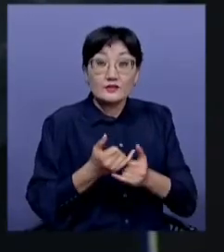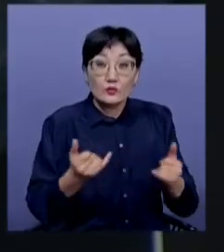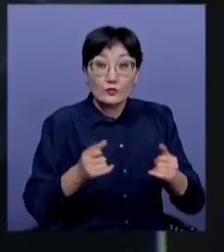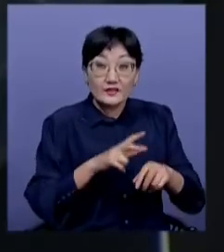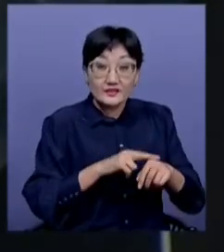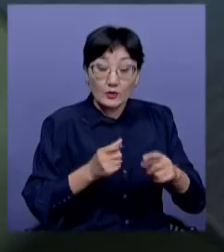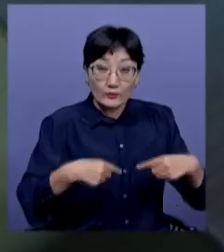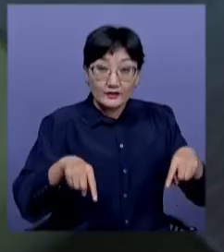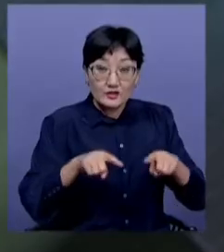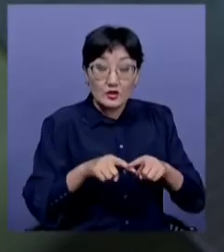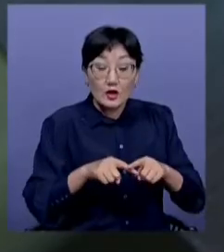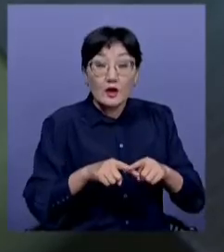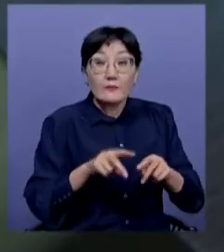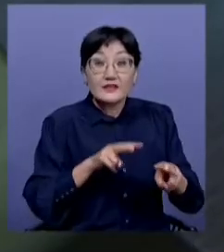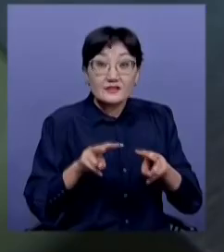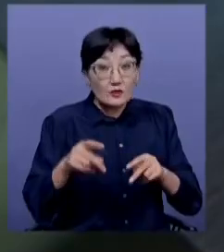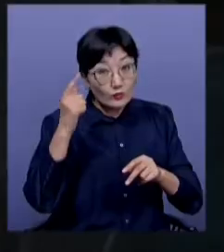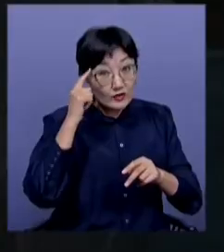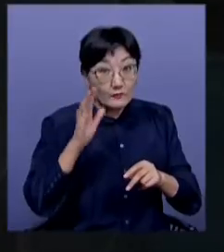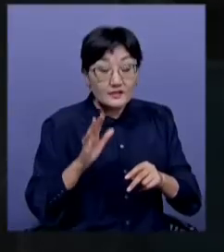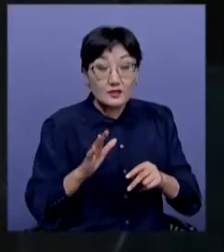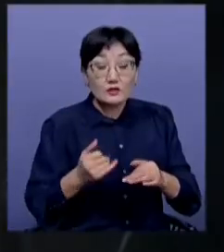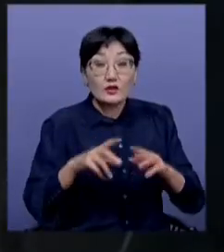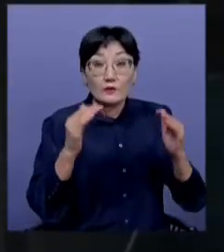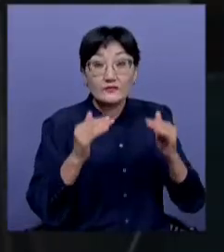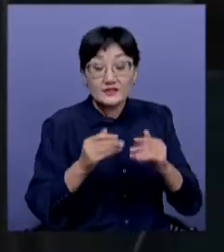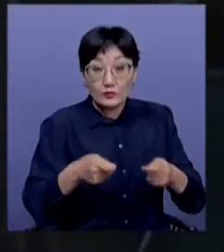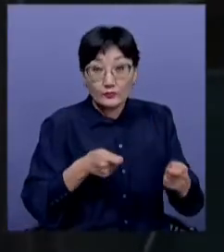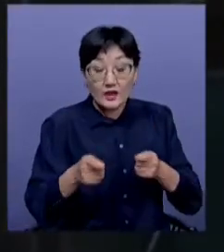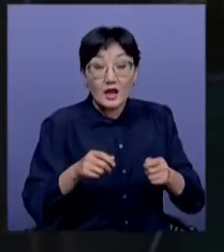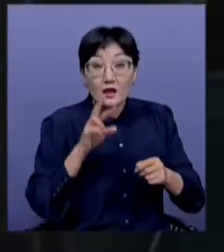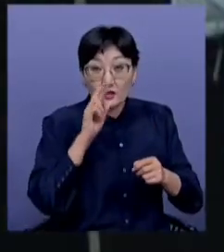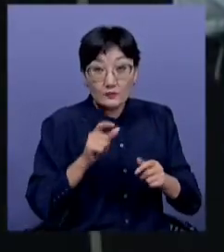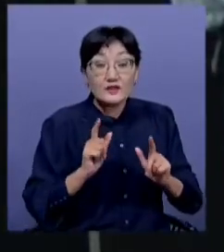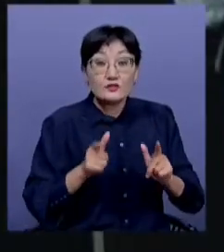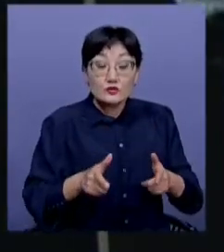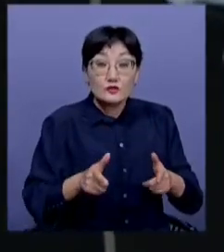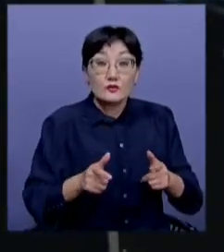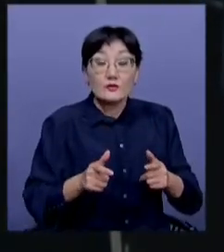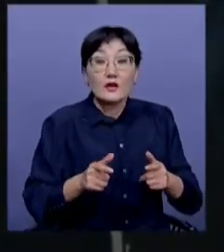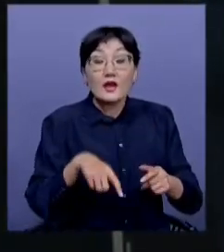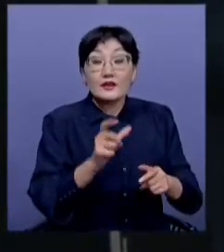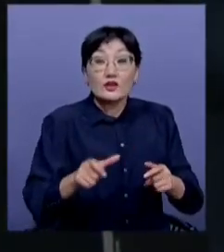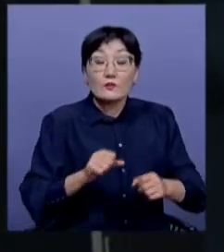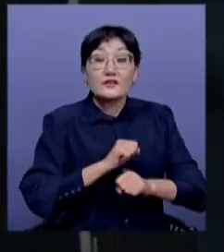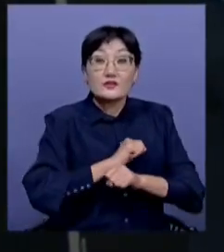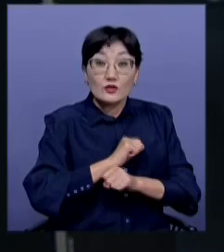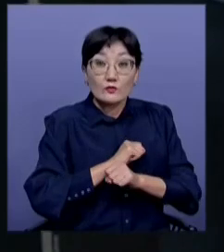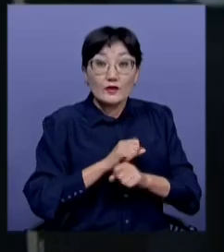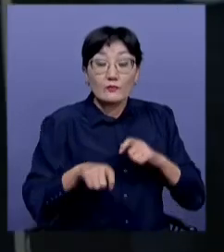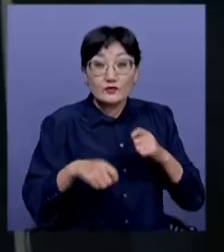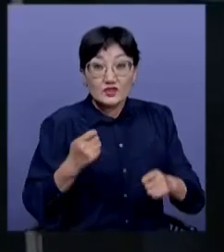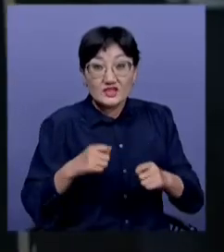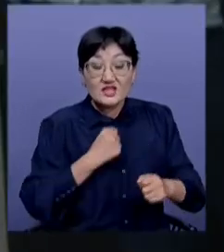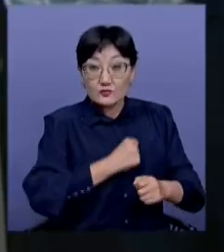құқық қорғау органдарының құрығына ілінеміз деп ойламаса керек. Нысан әкімшілігі қателіктерін мойындағанмен клиенттер демалысымызды бұздыңдар